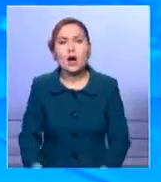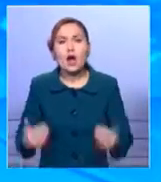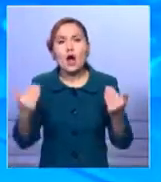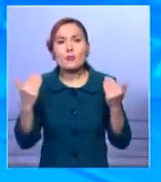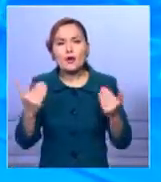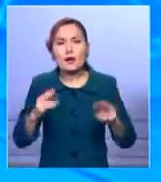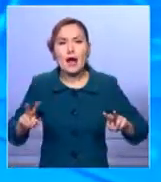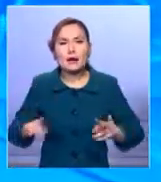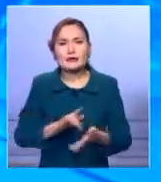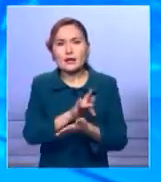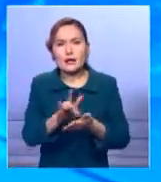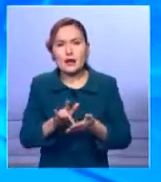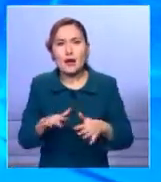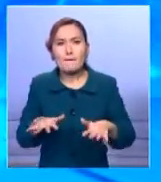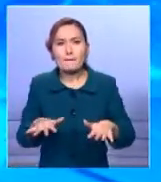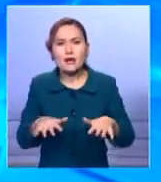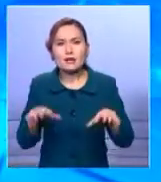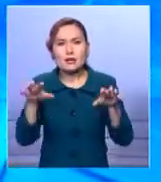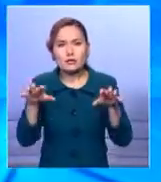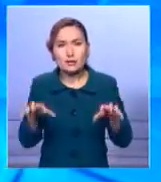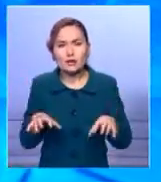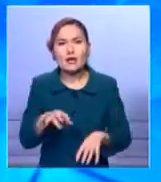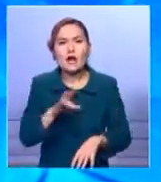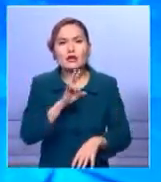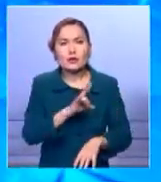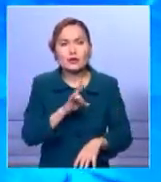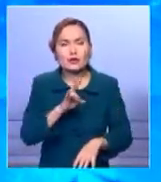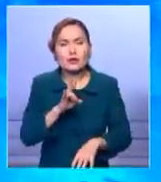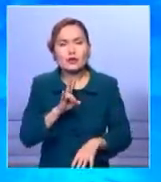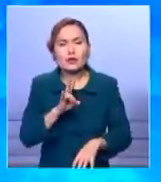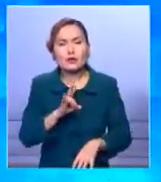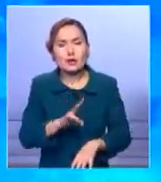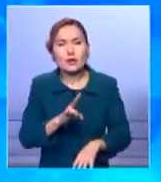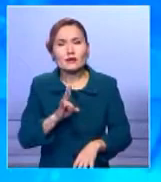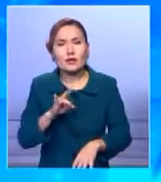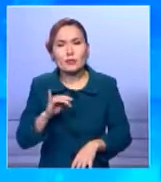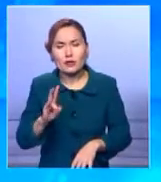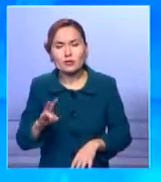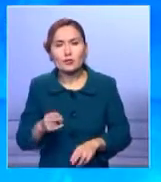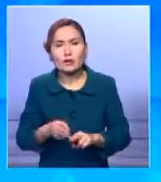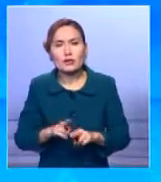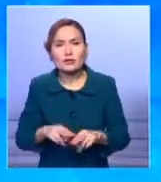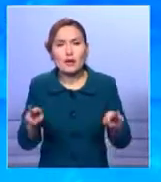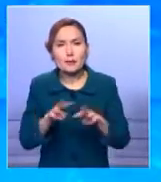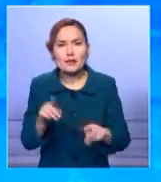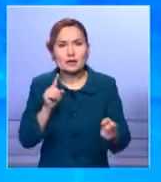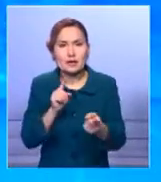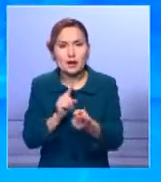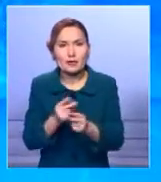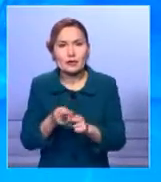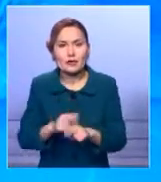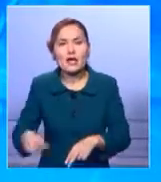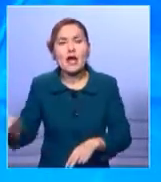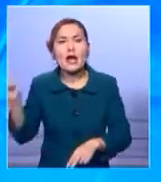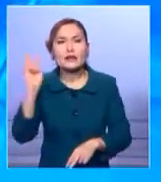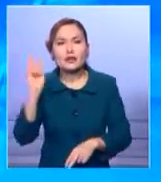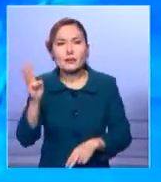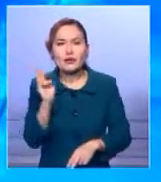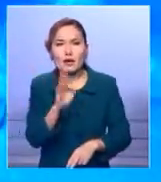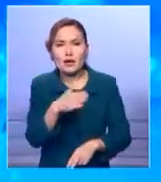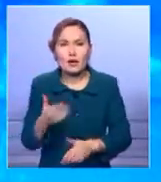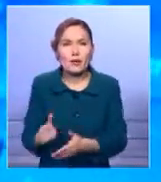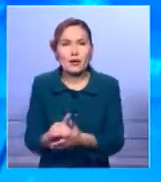Бүгін Астанада мәжіліс төрағасы Нұрлан Нығматулин канадалық парламент өкілі Роберт Нолтпен кездесті. Екелі арасында дипломатиялық қарым-қатынас